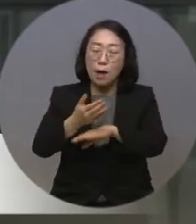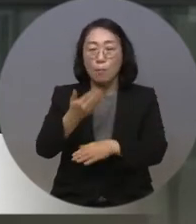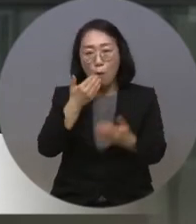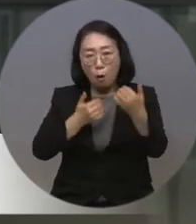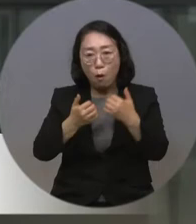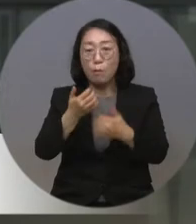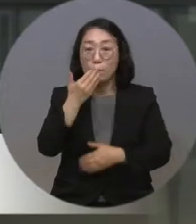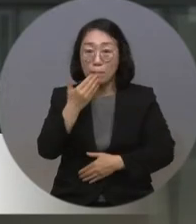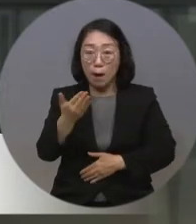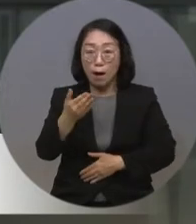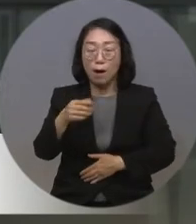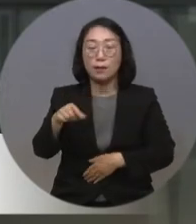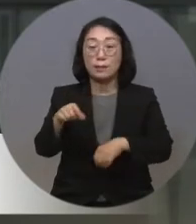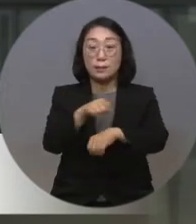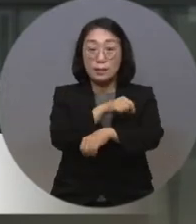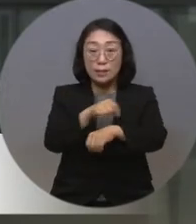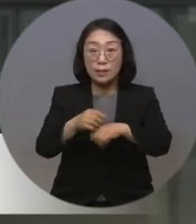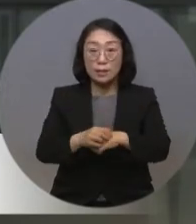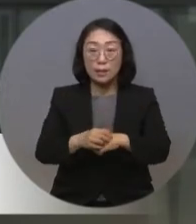것이며 특히